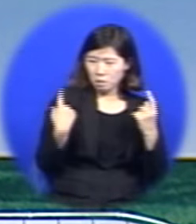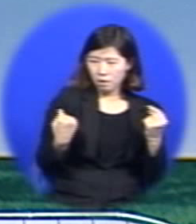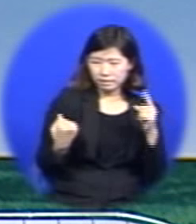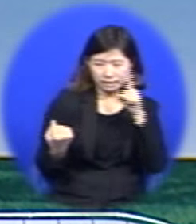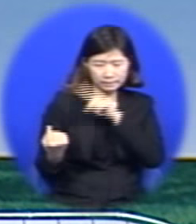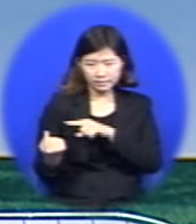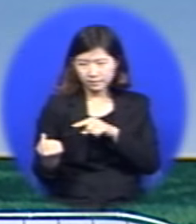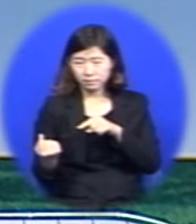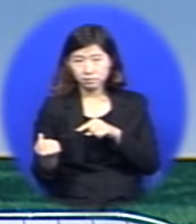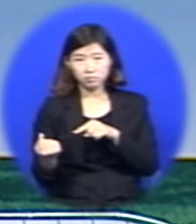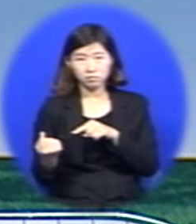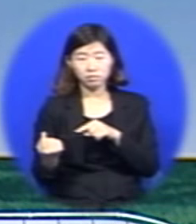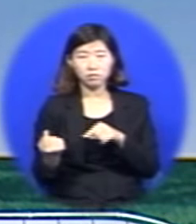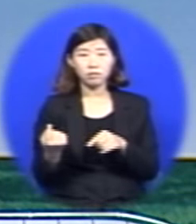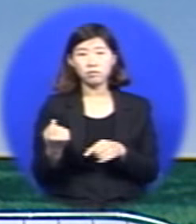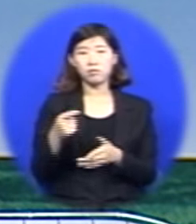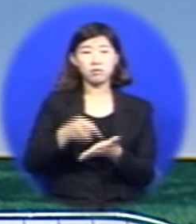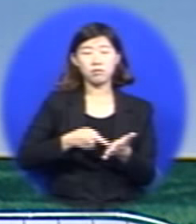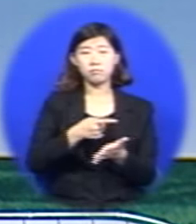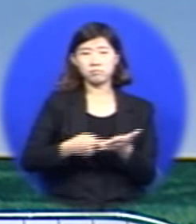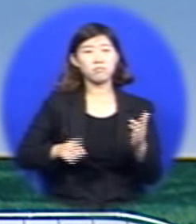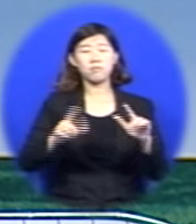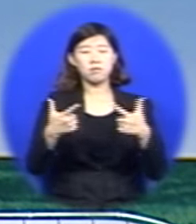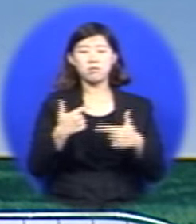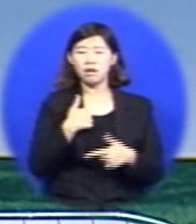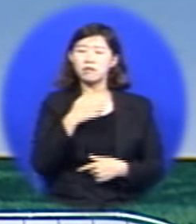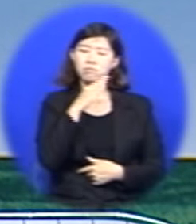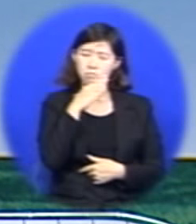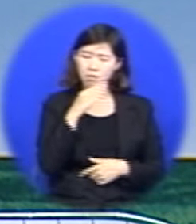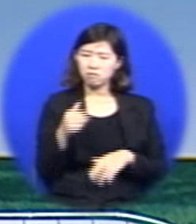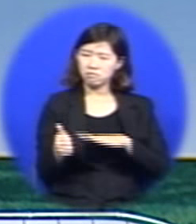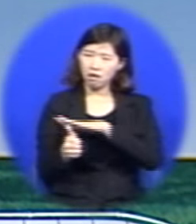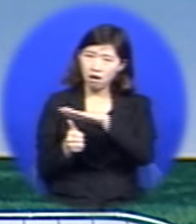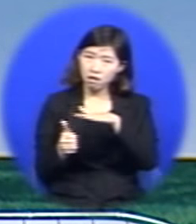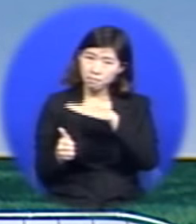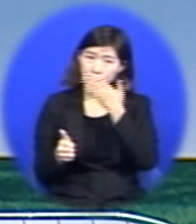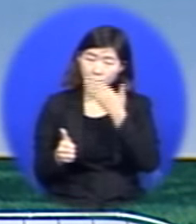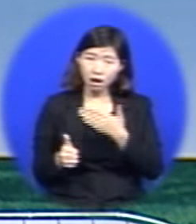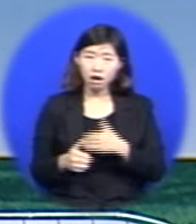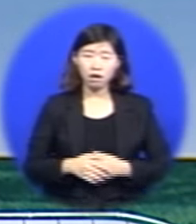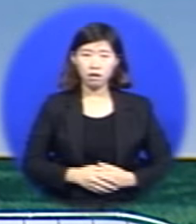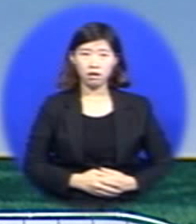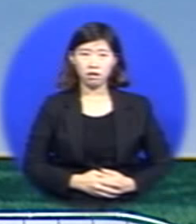있을까요? 나는 그에게 선하게 할 수 있을까요?